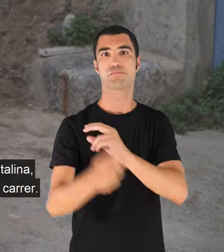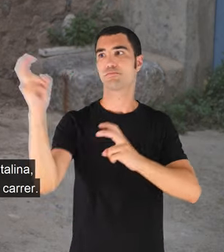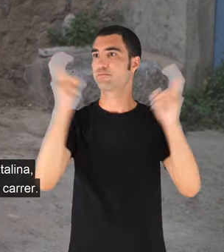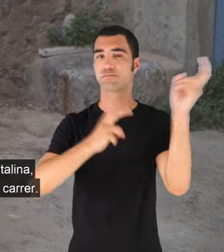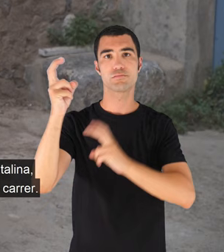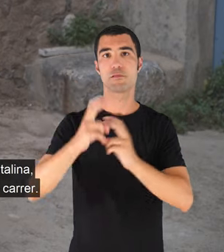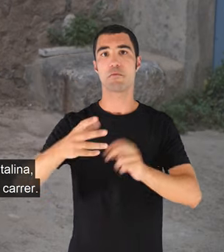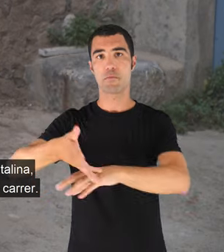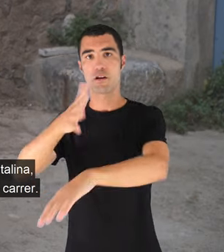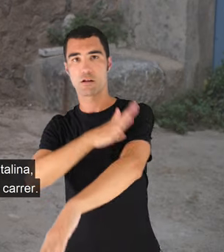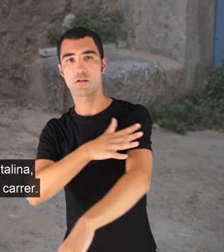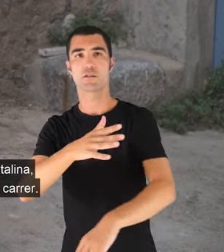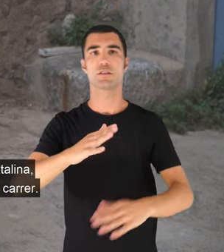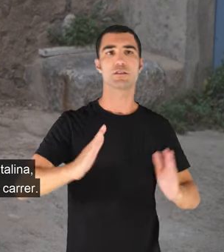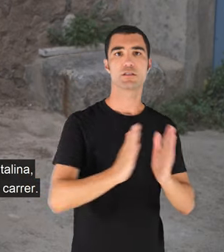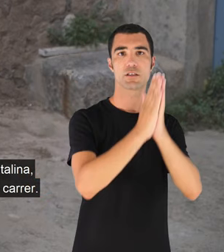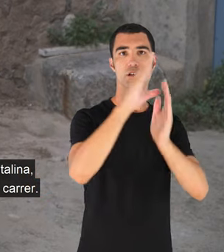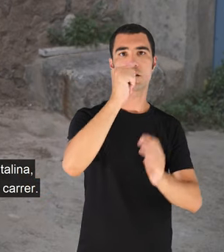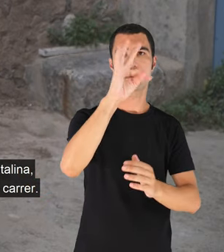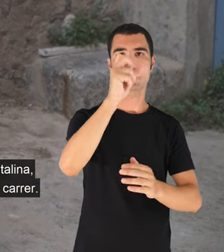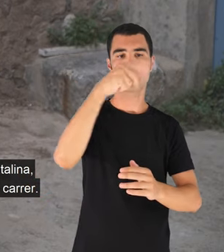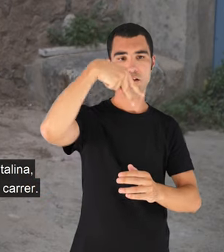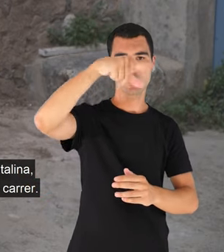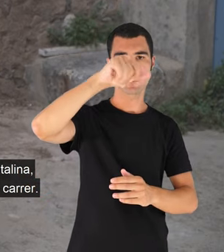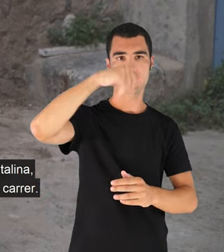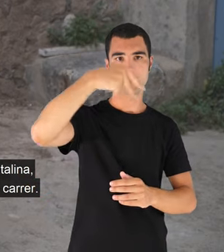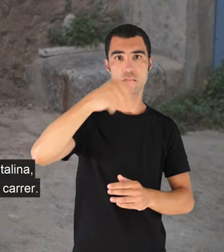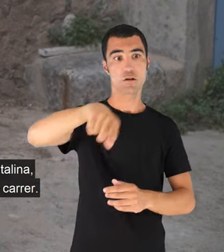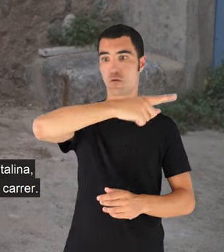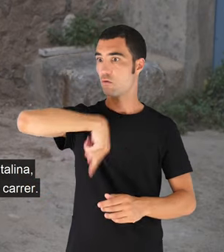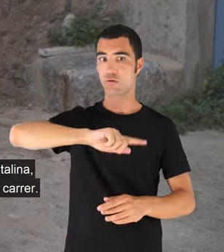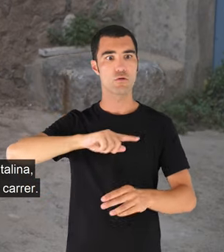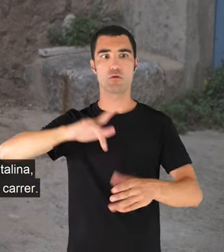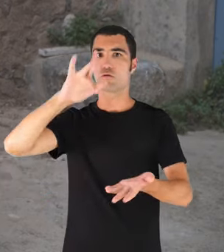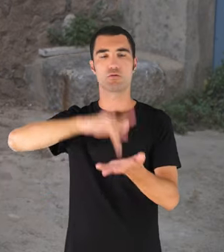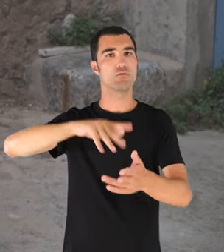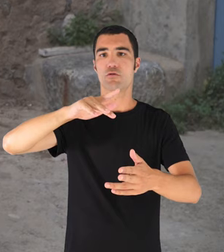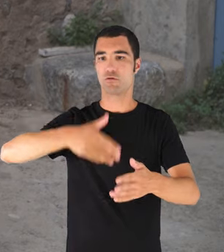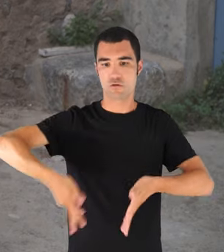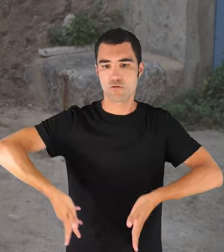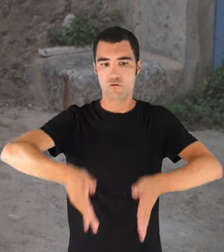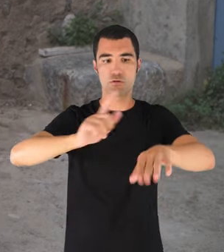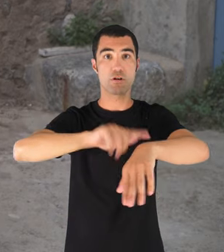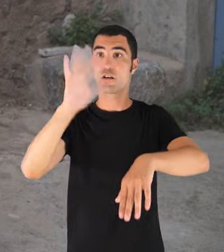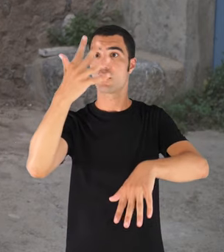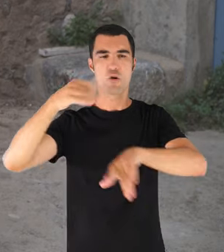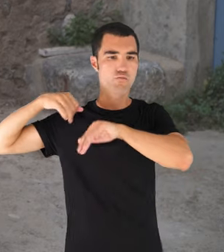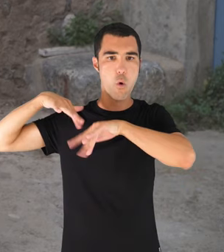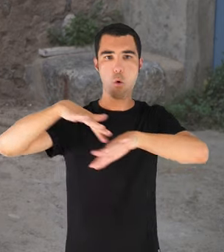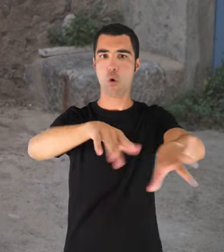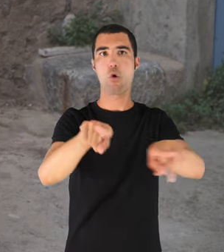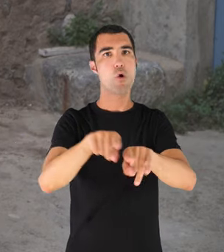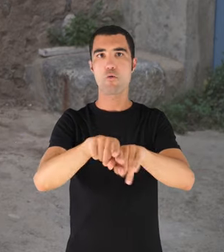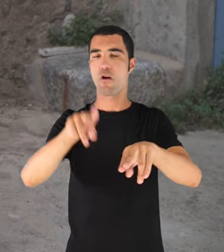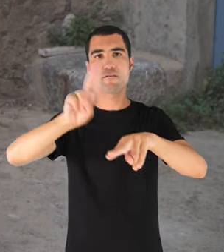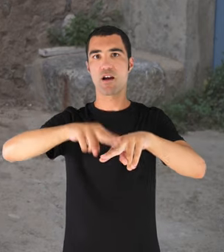carrers d'aquí darrere, i tots nosaltres. I aquell carrer era una festa de carrer. A les 5 era això, en l'estiu, quan no hi